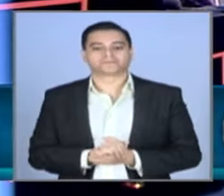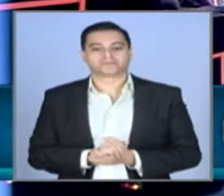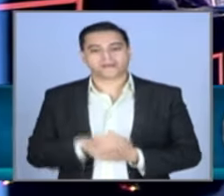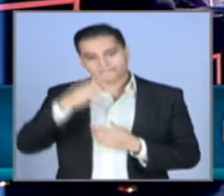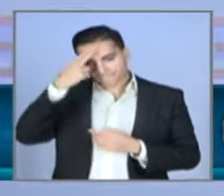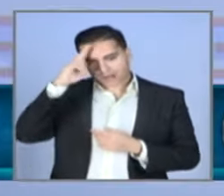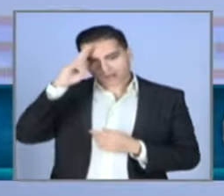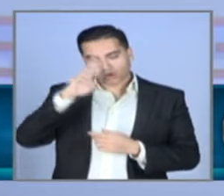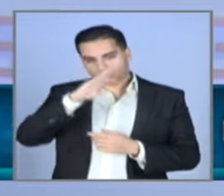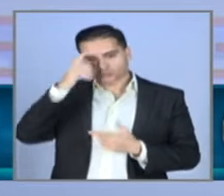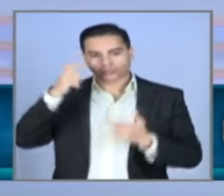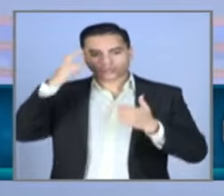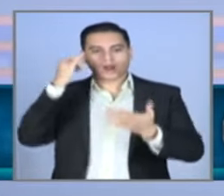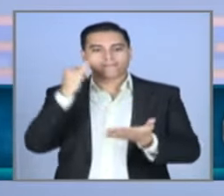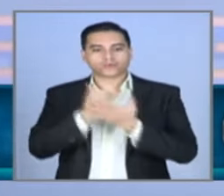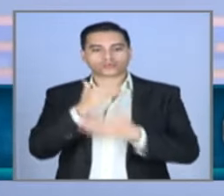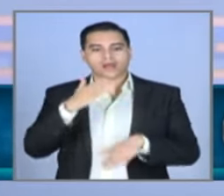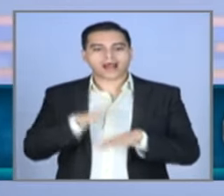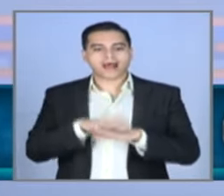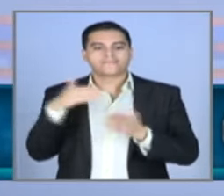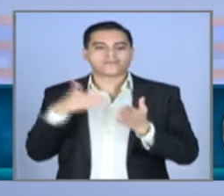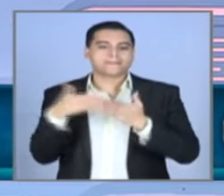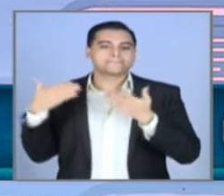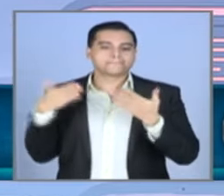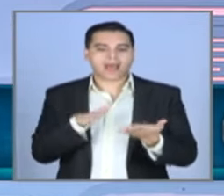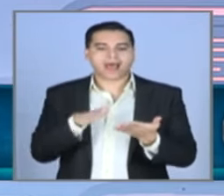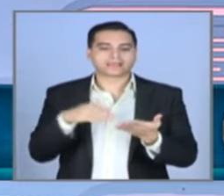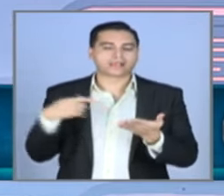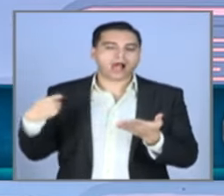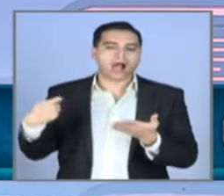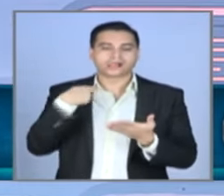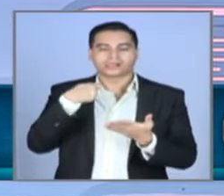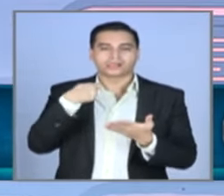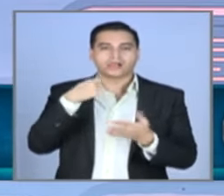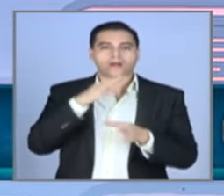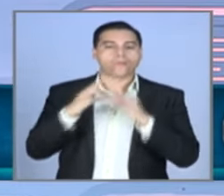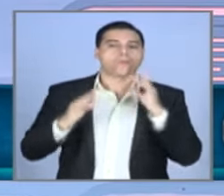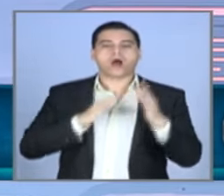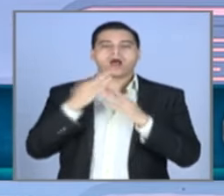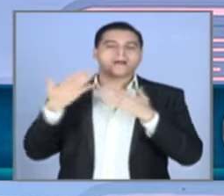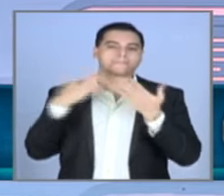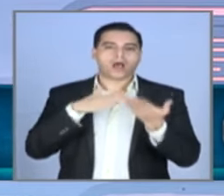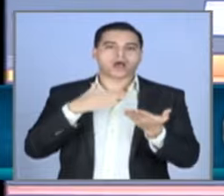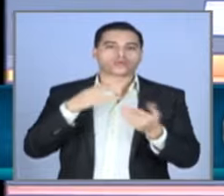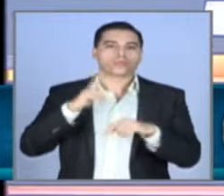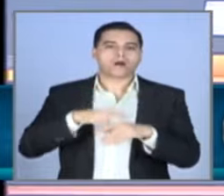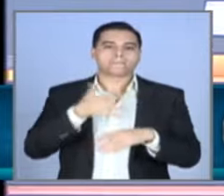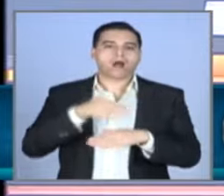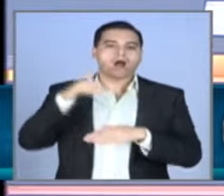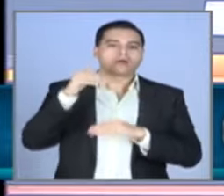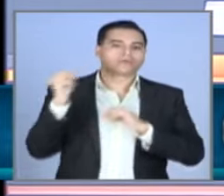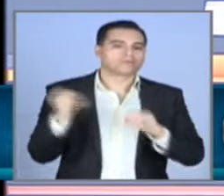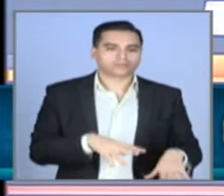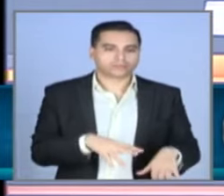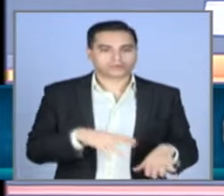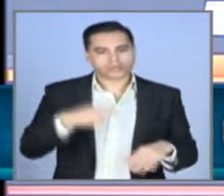من هو السلطان الأيوبي الذي مات مقتولا محروقا وغريقا؟